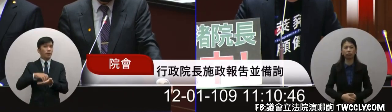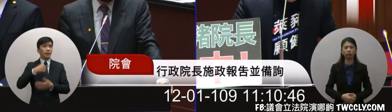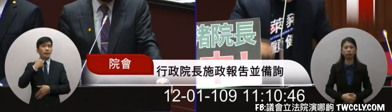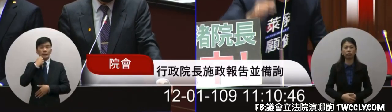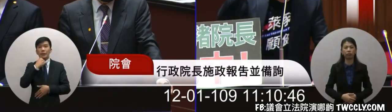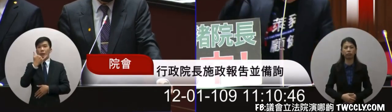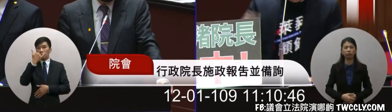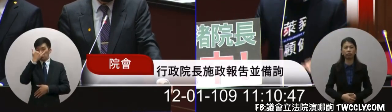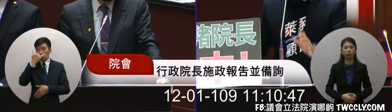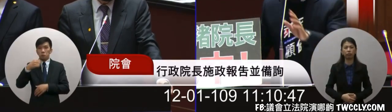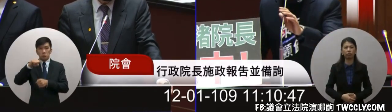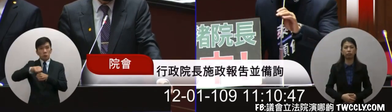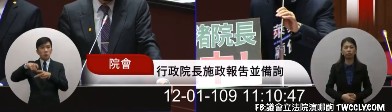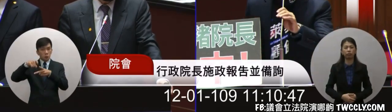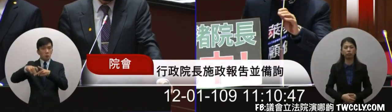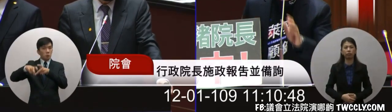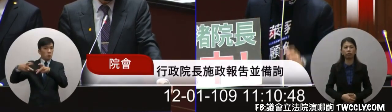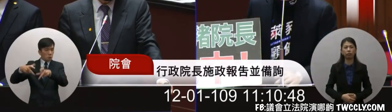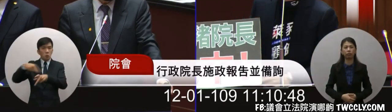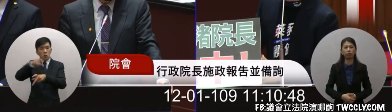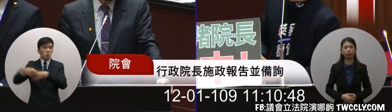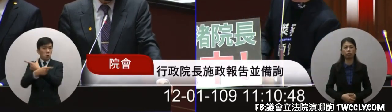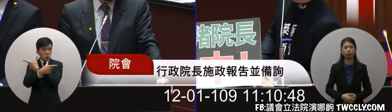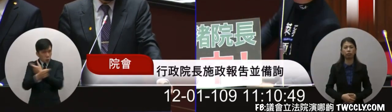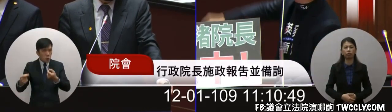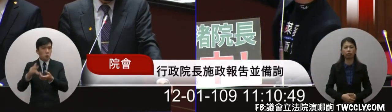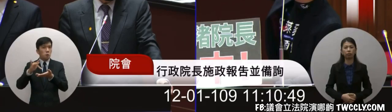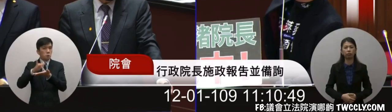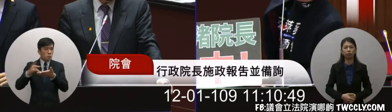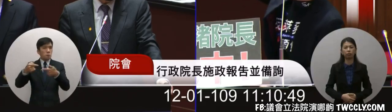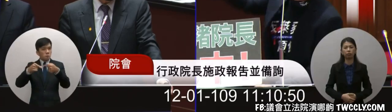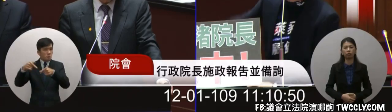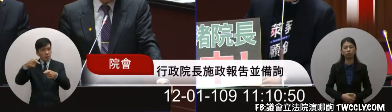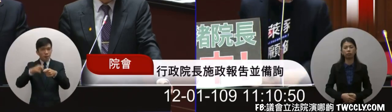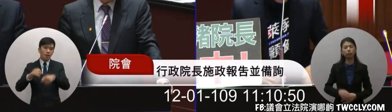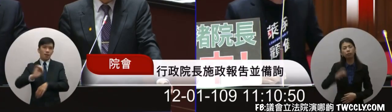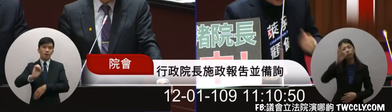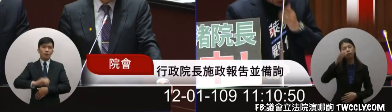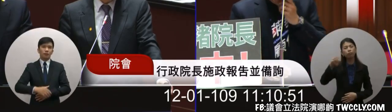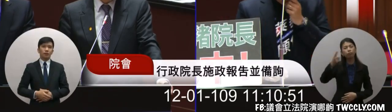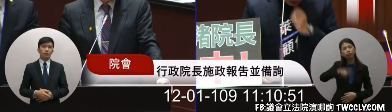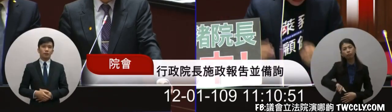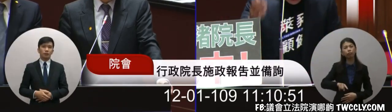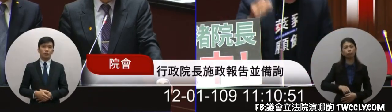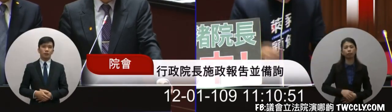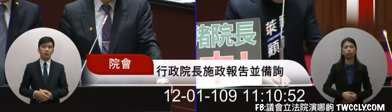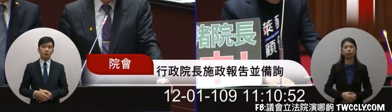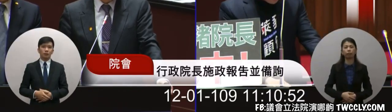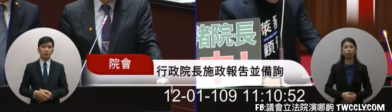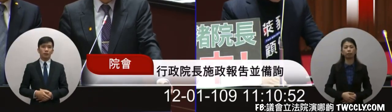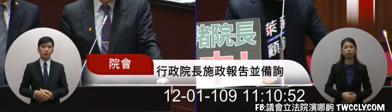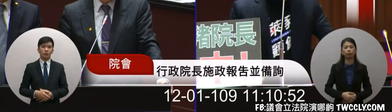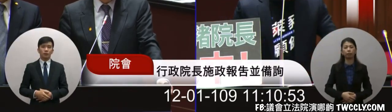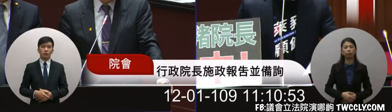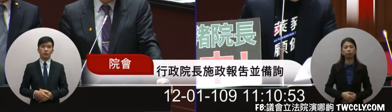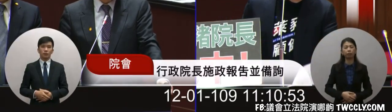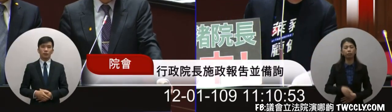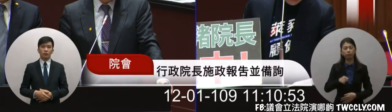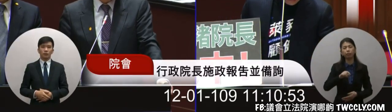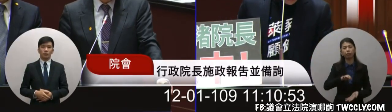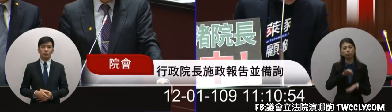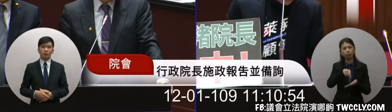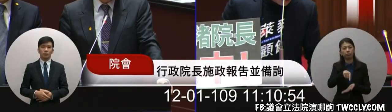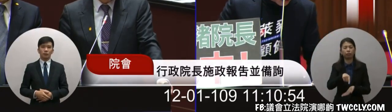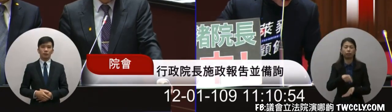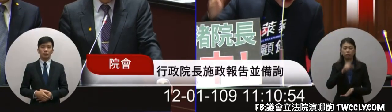有的加工业者拢是无莱克多巴胺的。 来， 这个我可以保证。 好，来，我们再来看下一张哦。主委要讲这个，我们就来讲。